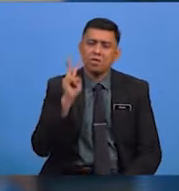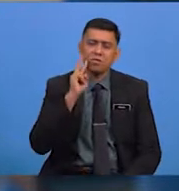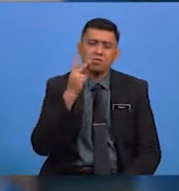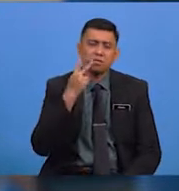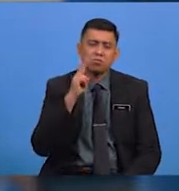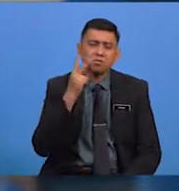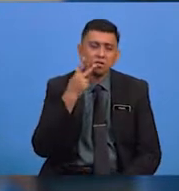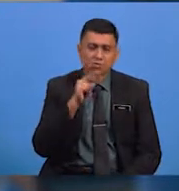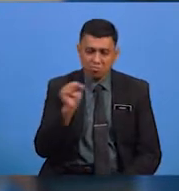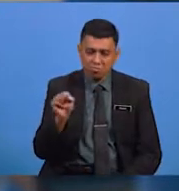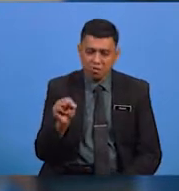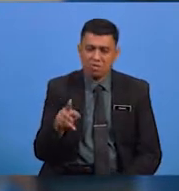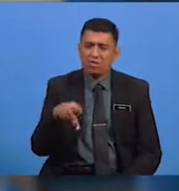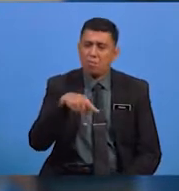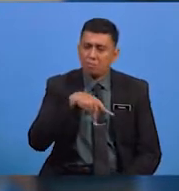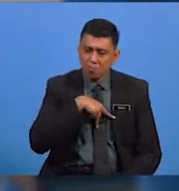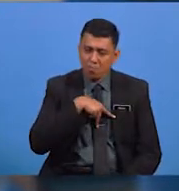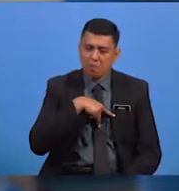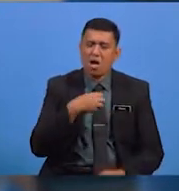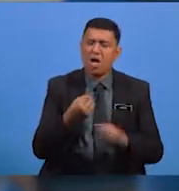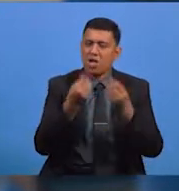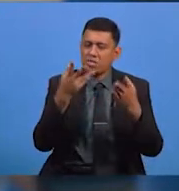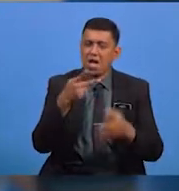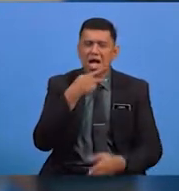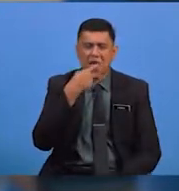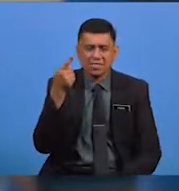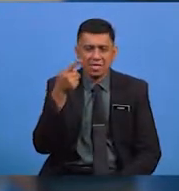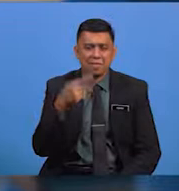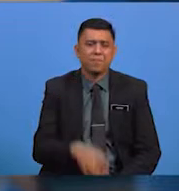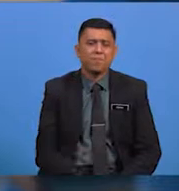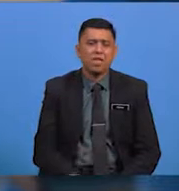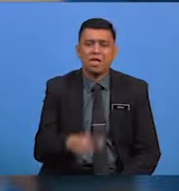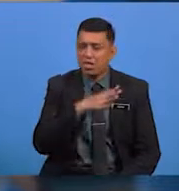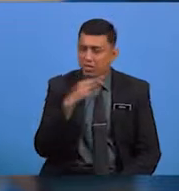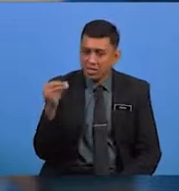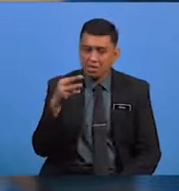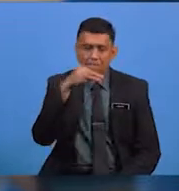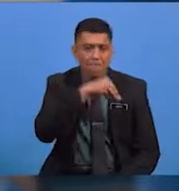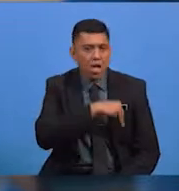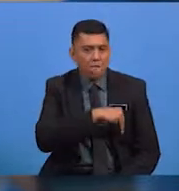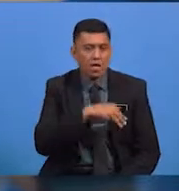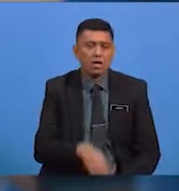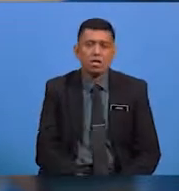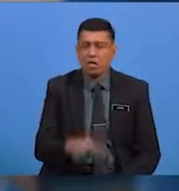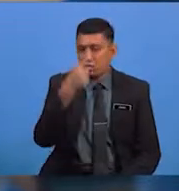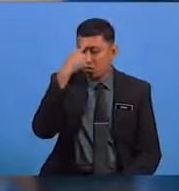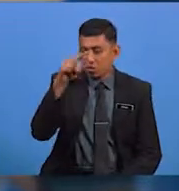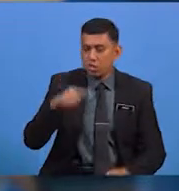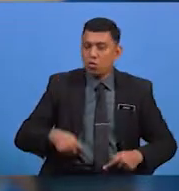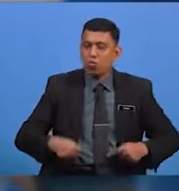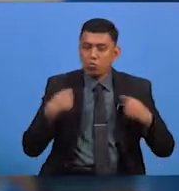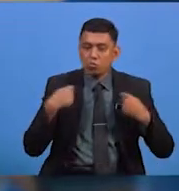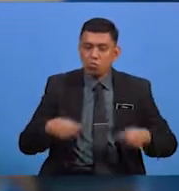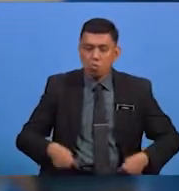Sayur-sayuran mempunyai banyak khasiat dan manfaat untuk tubuh badan